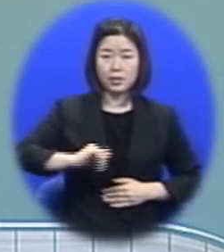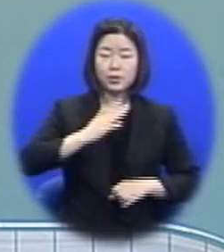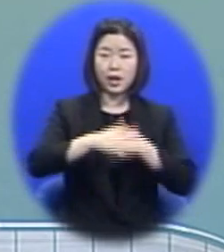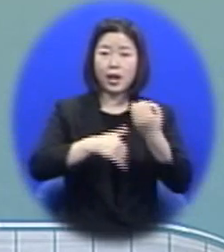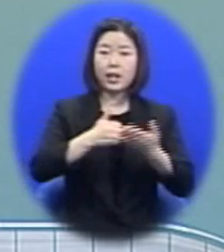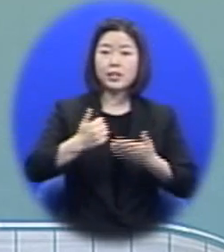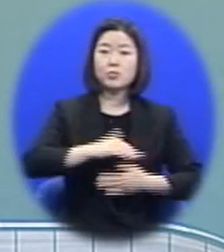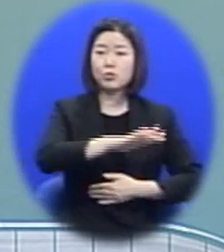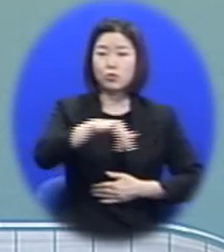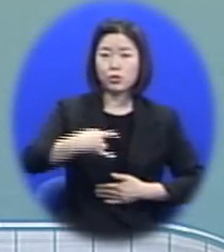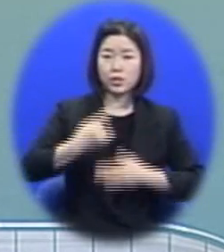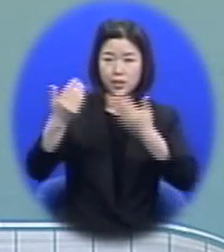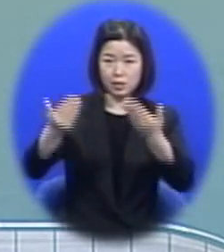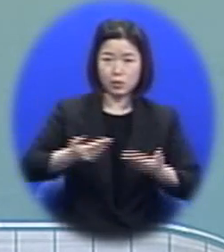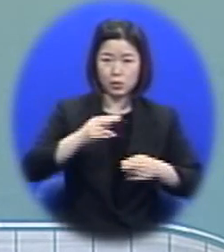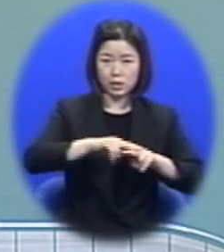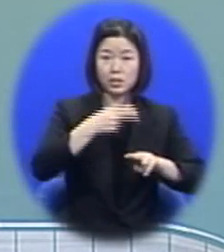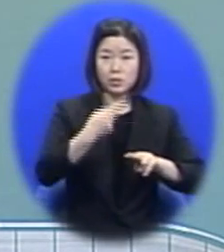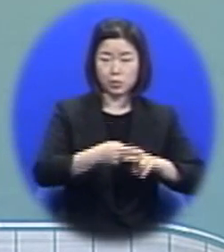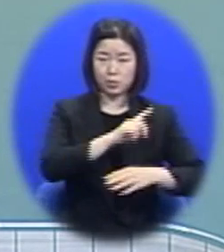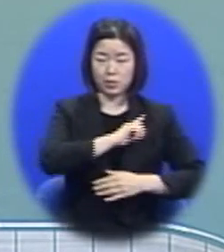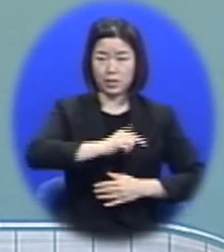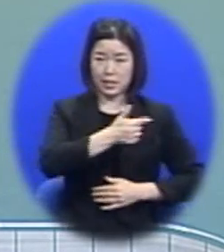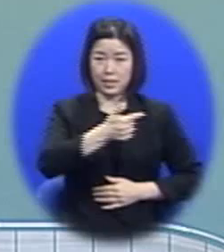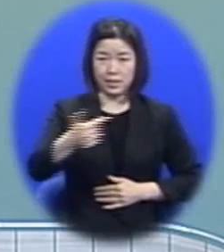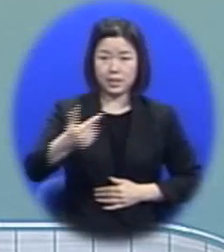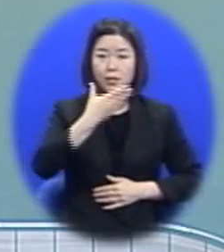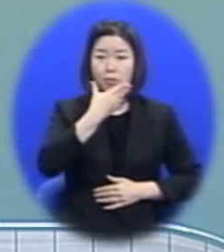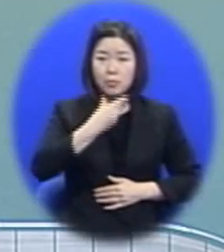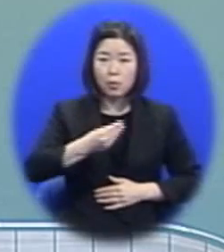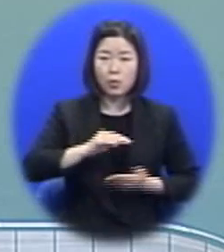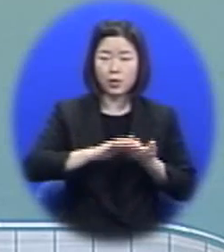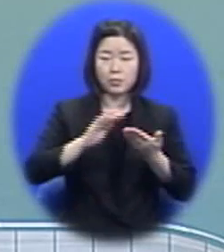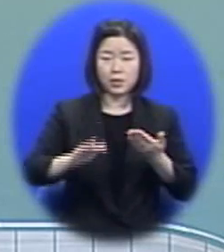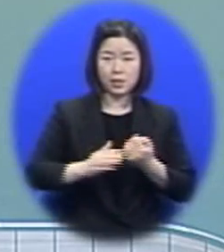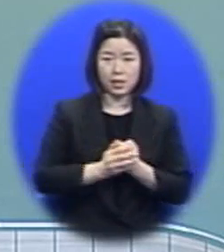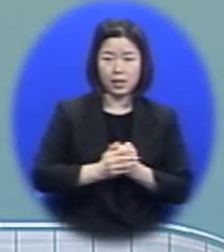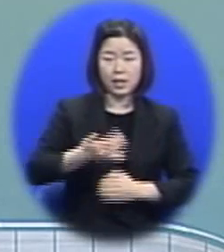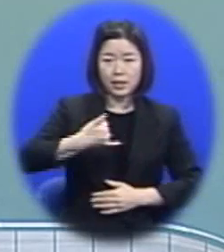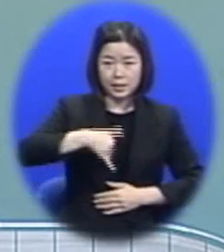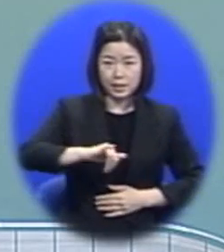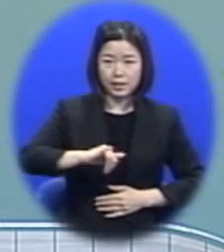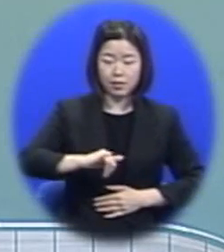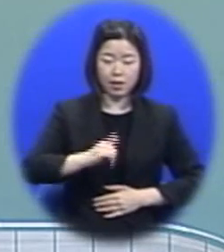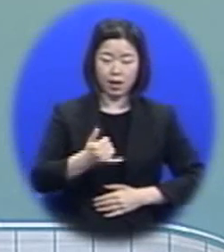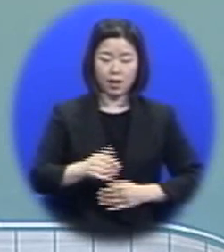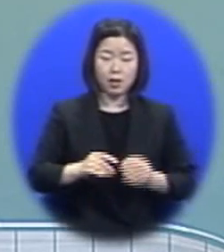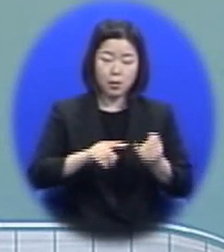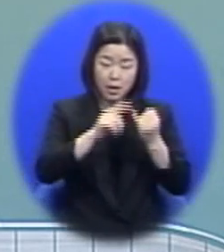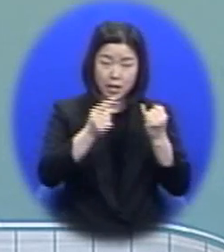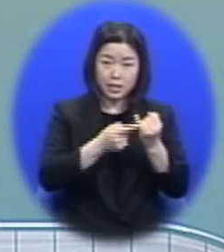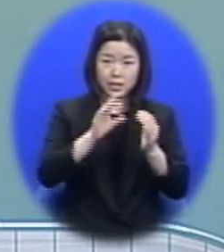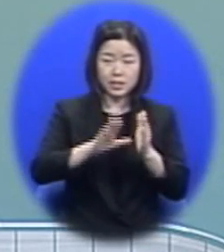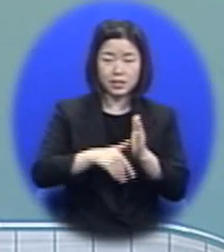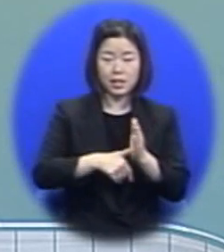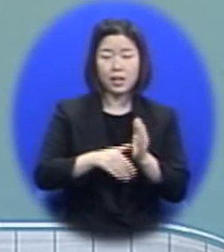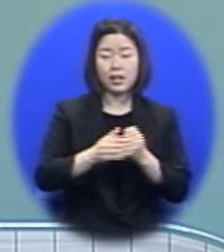주신 선물이고 또 가장 큰 복입니다 자녀가 생겼을 때 기뻐하지 않는 부모가